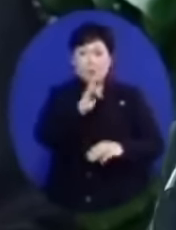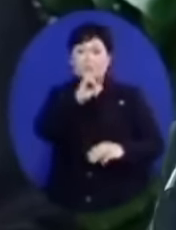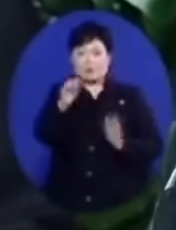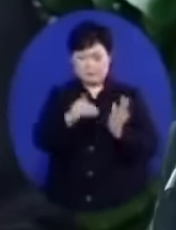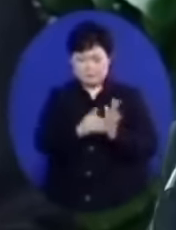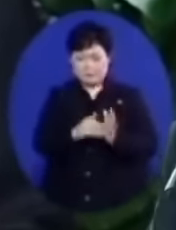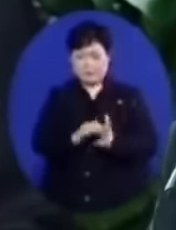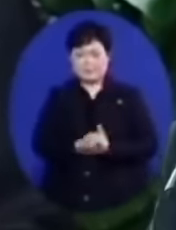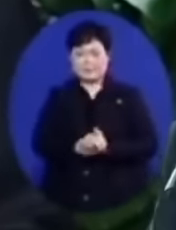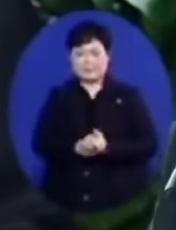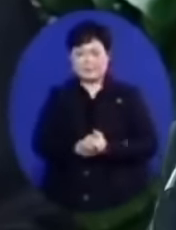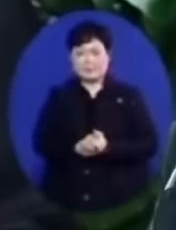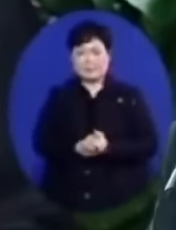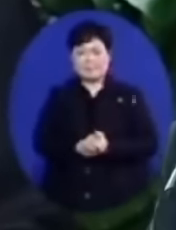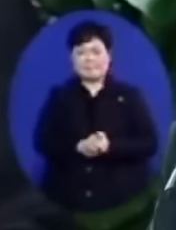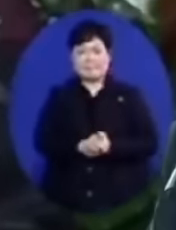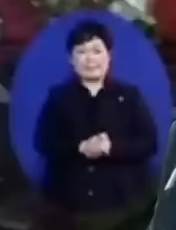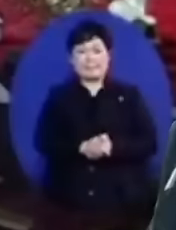것입니다.